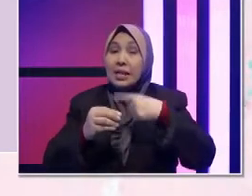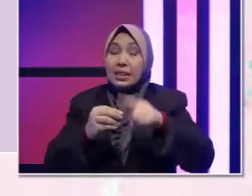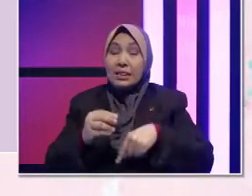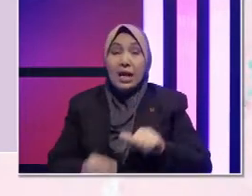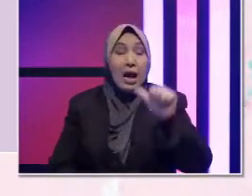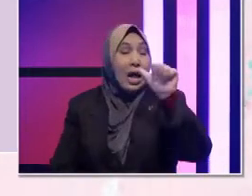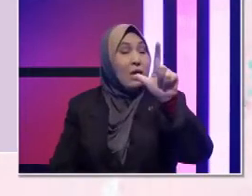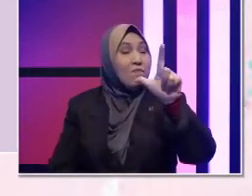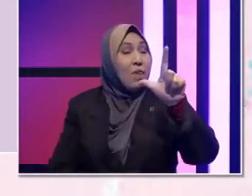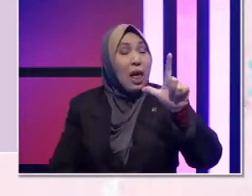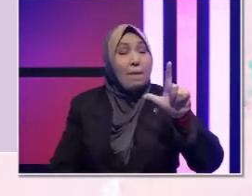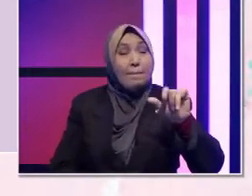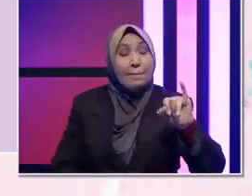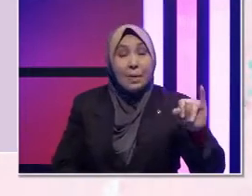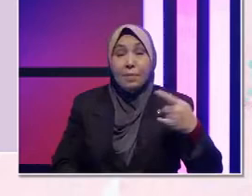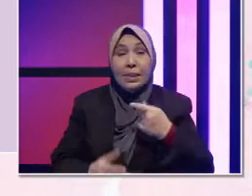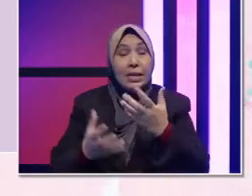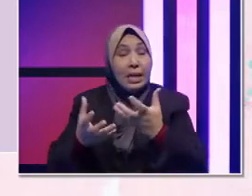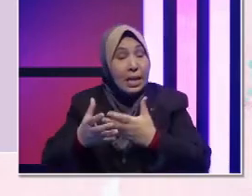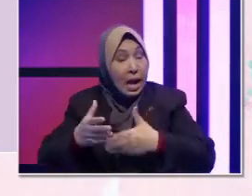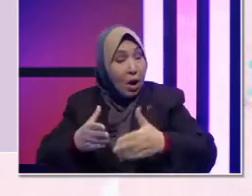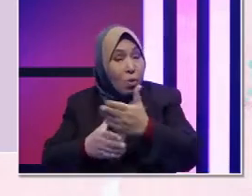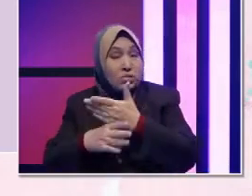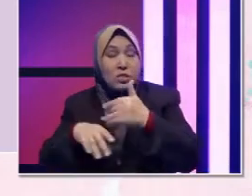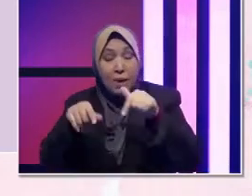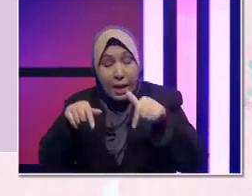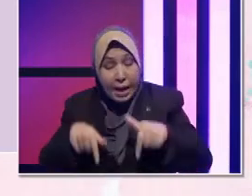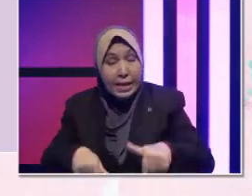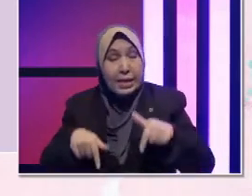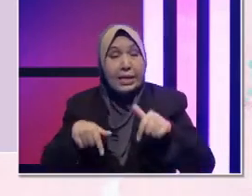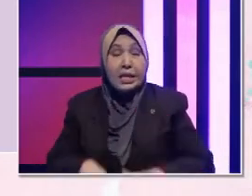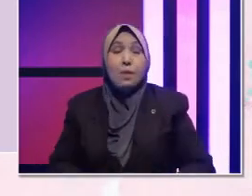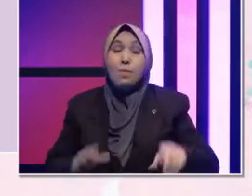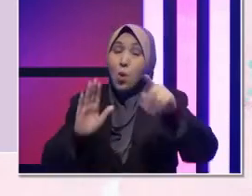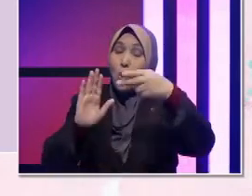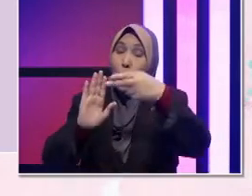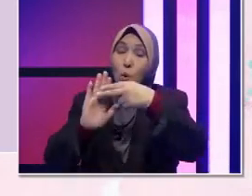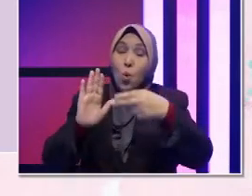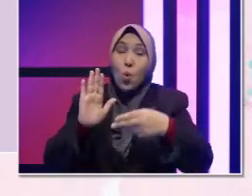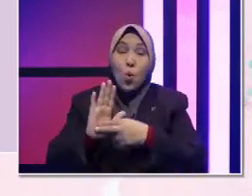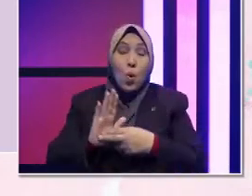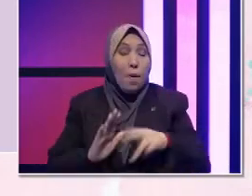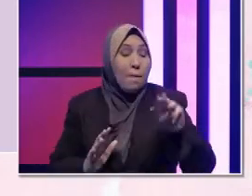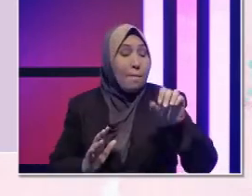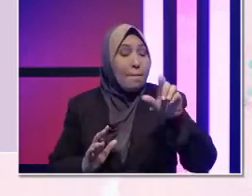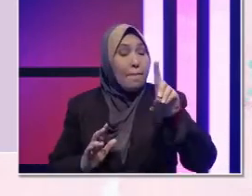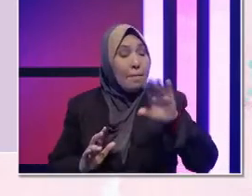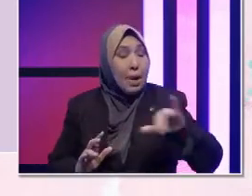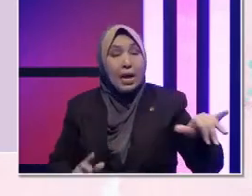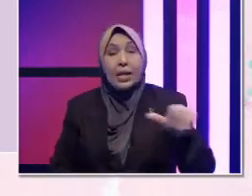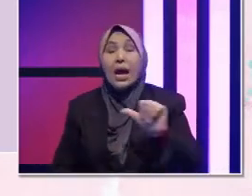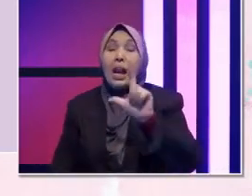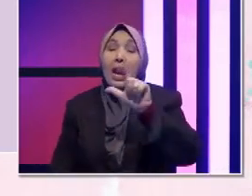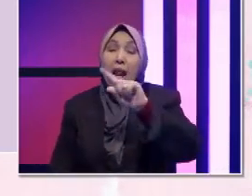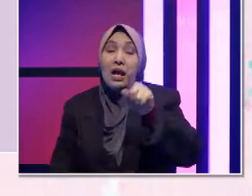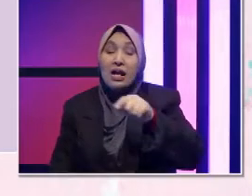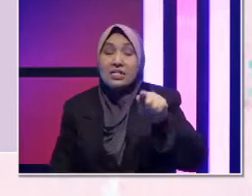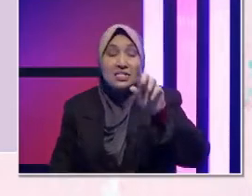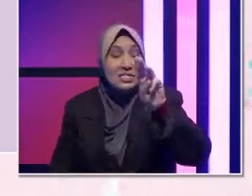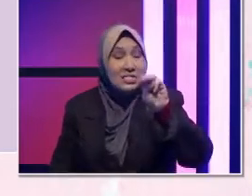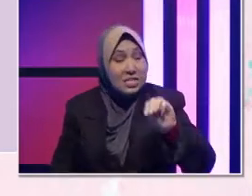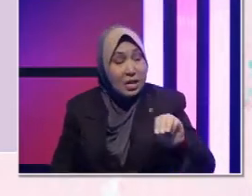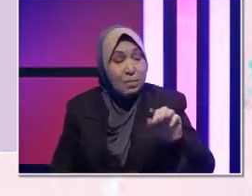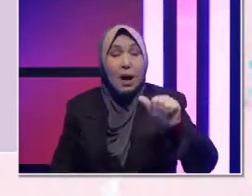alif lam mim. Yang ini kita nak kongsikan pada hari ini iaitu hukum mad lazim harfi muthaqqal.